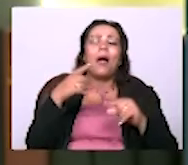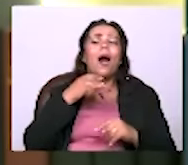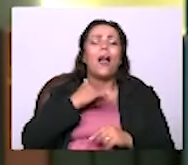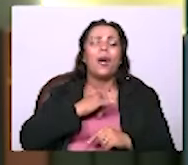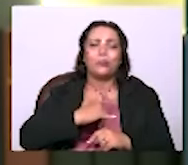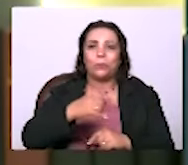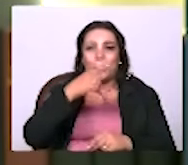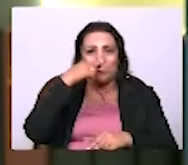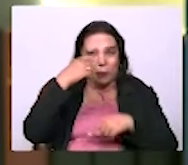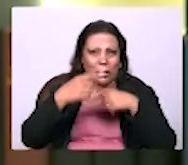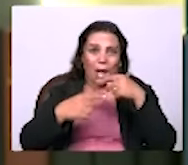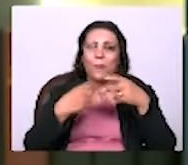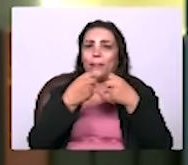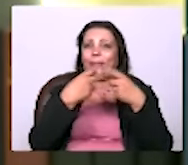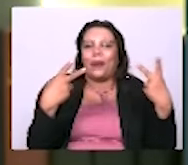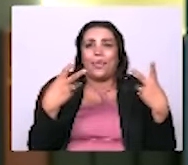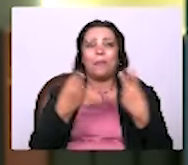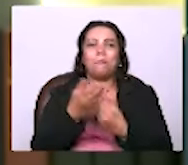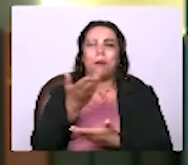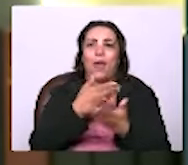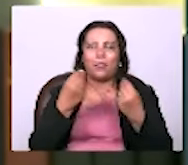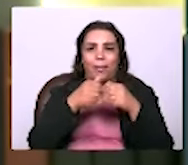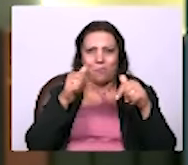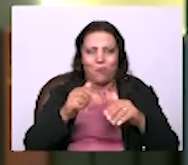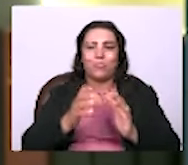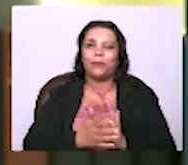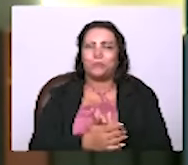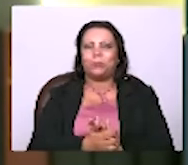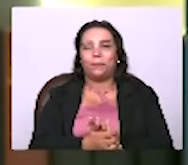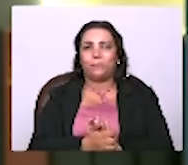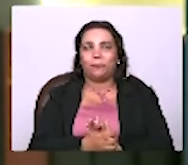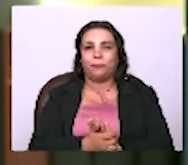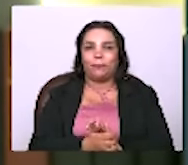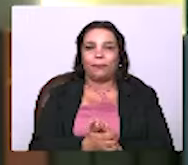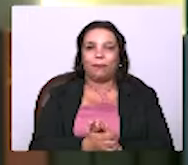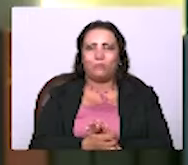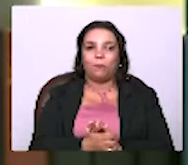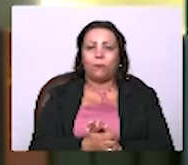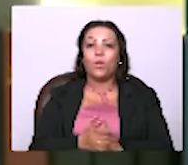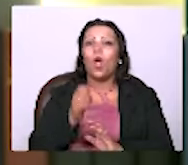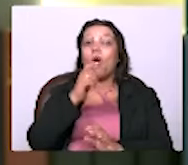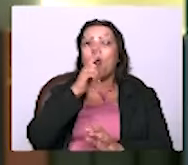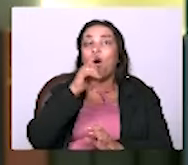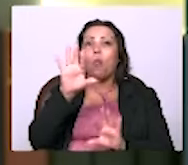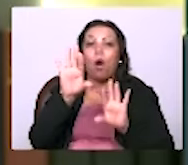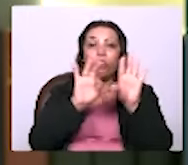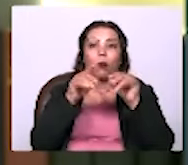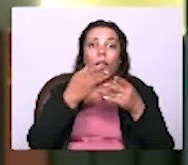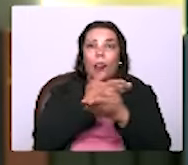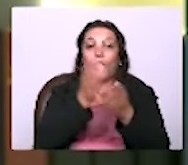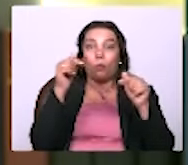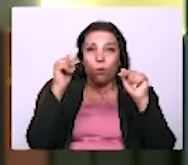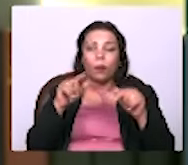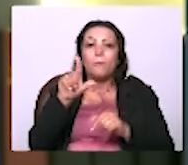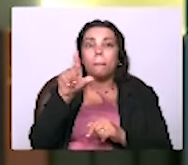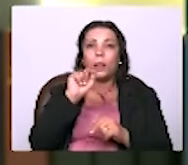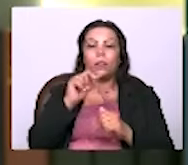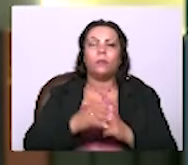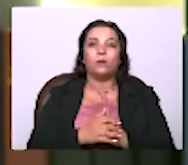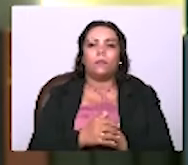دايما بننهي بهيه الحلقه بتاعتنا القول اللي اخترته ليكم النهارده